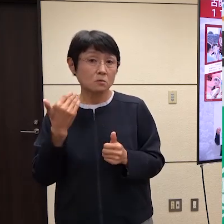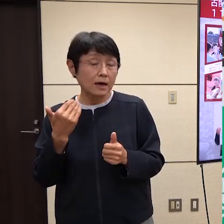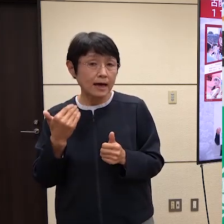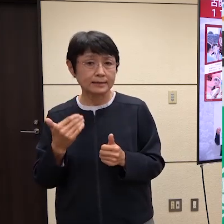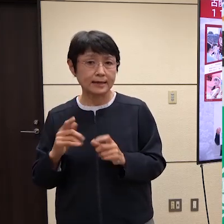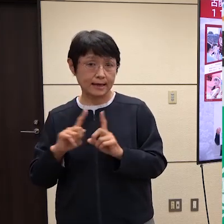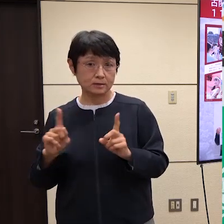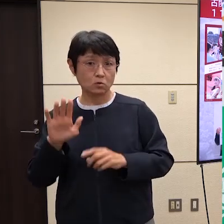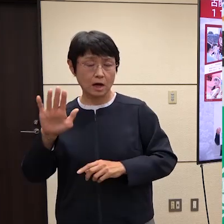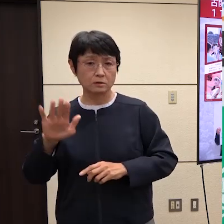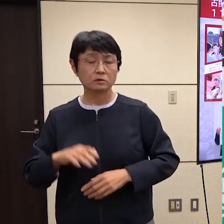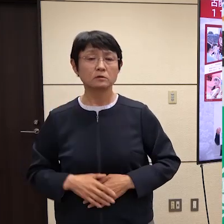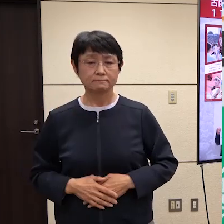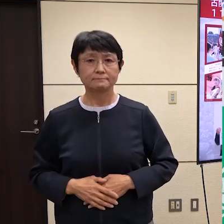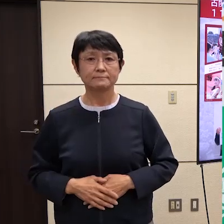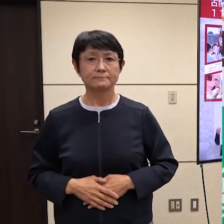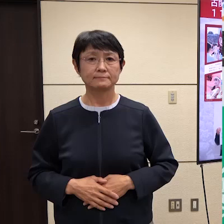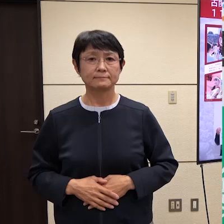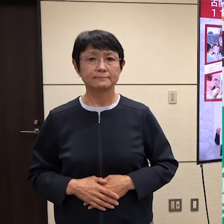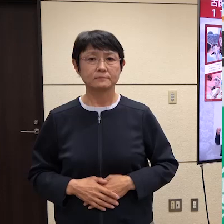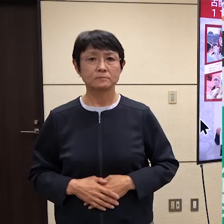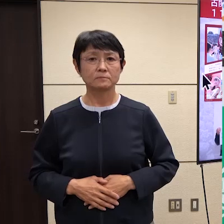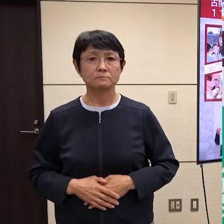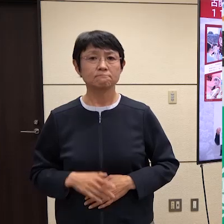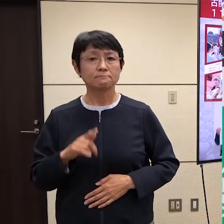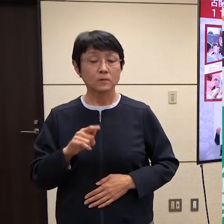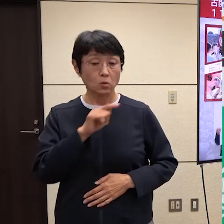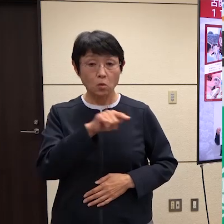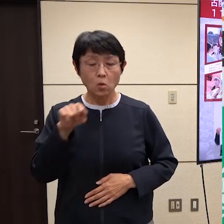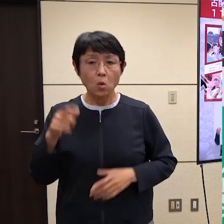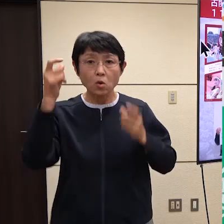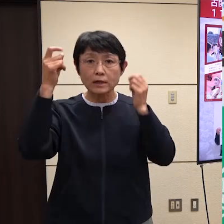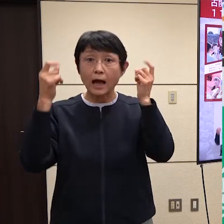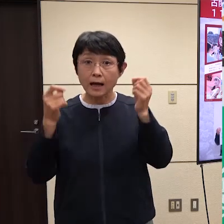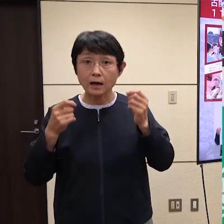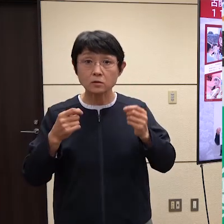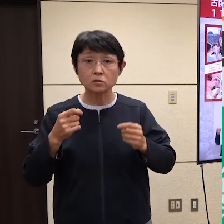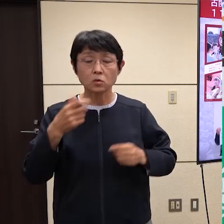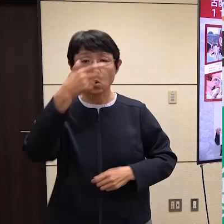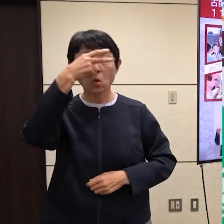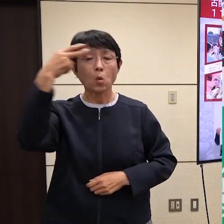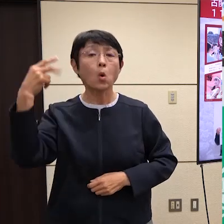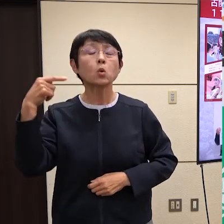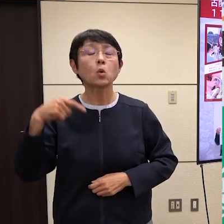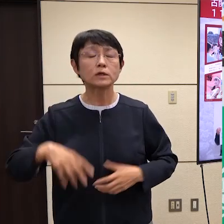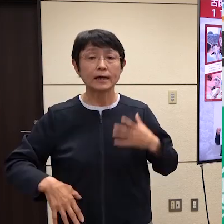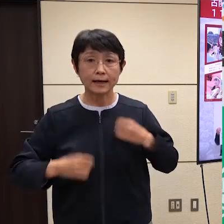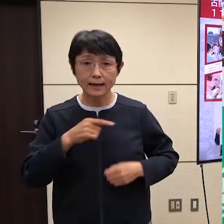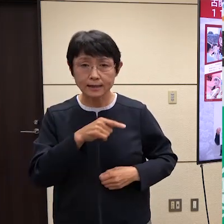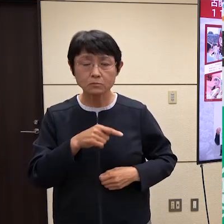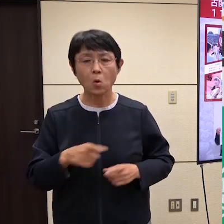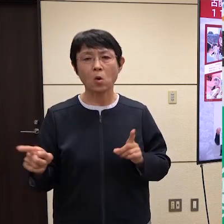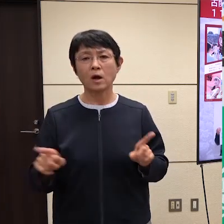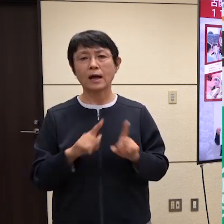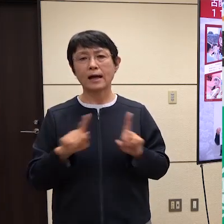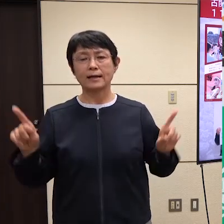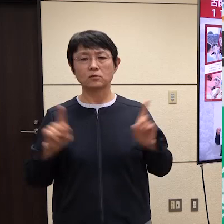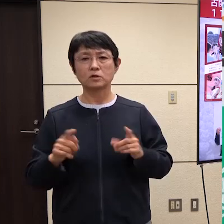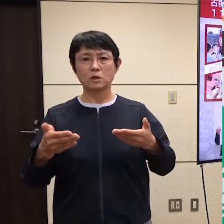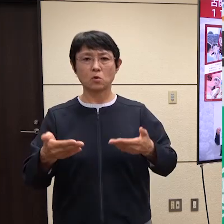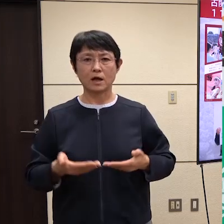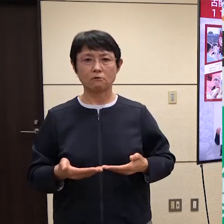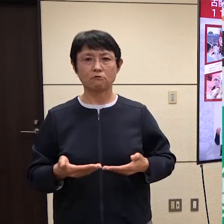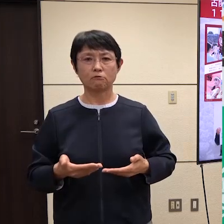、これを、この両大学と高校生にも演奏していただくということになっております。ちょっと